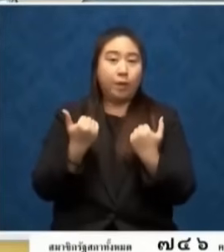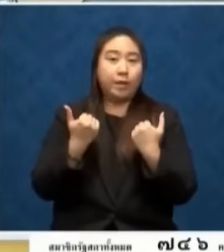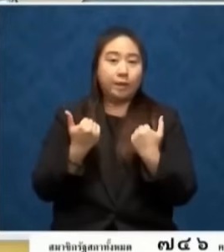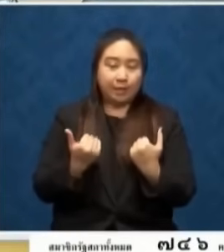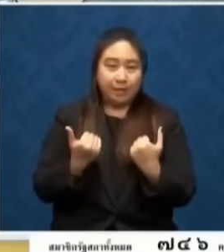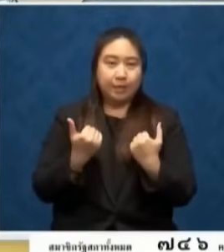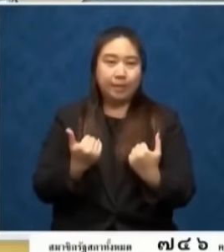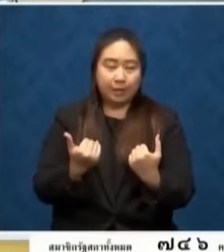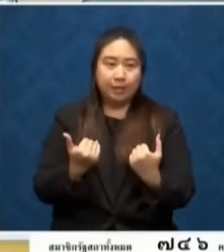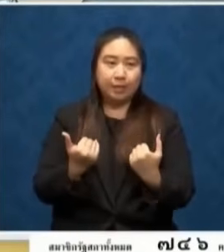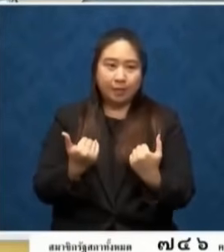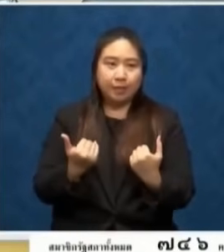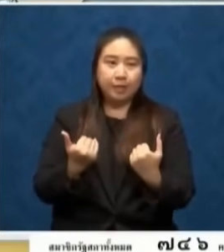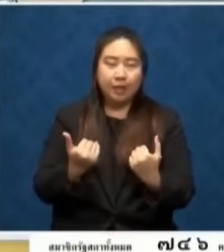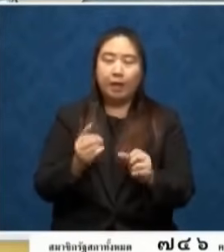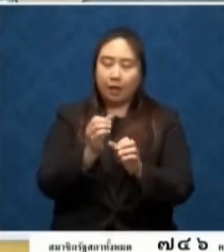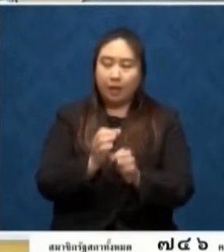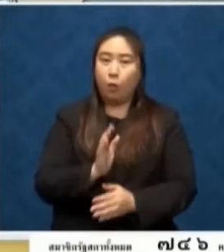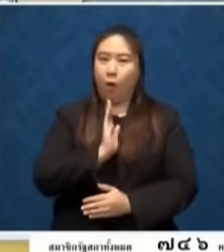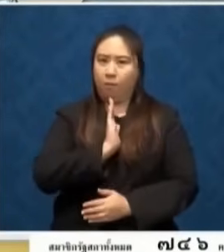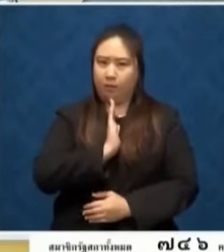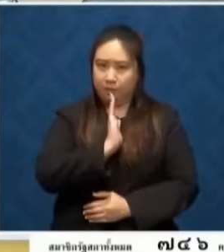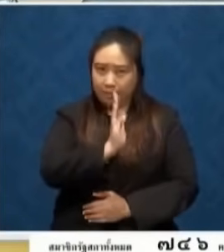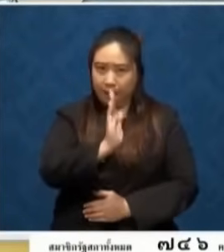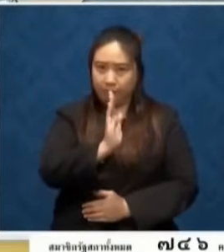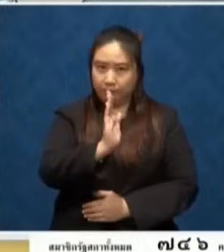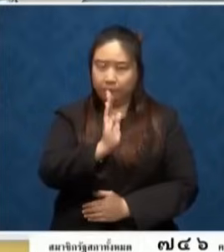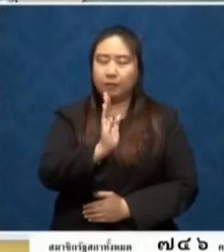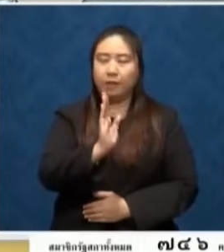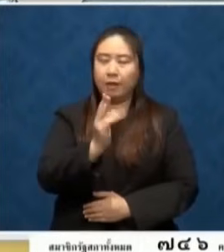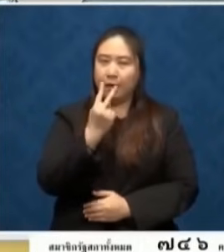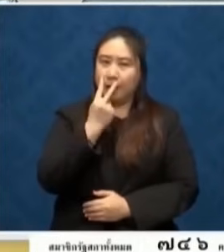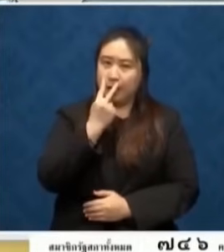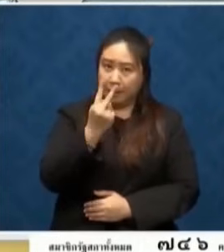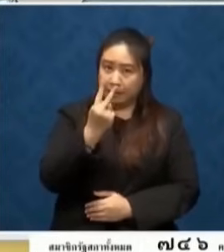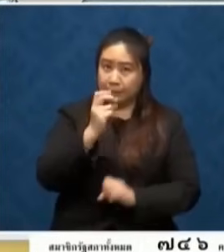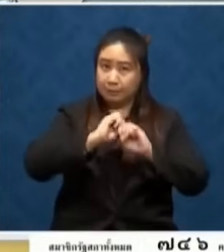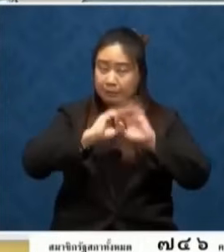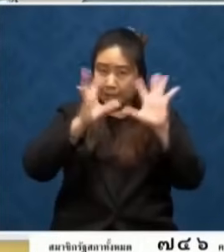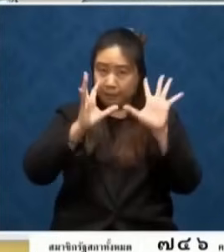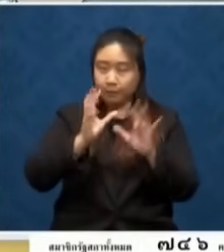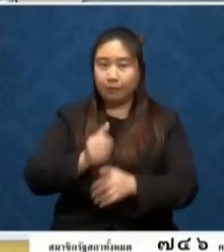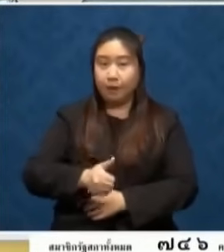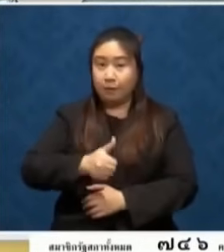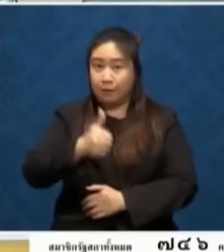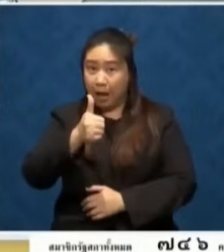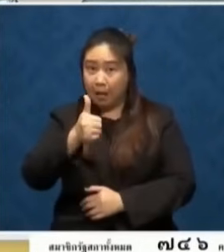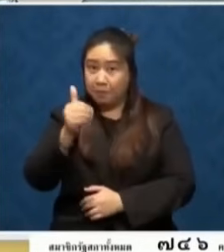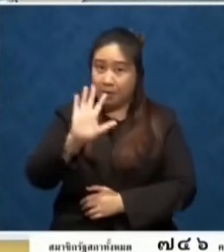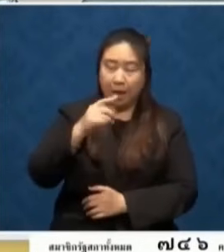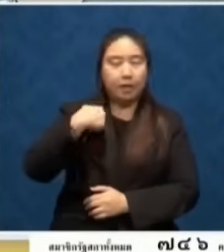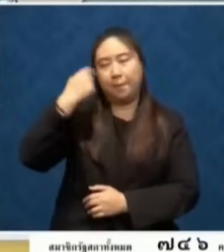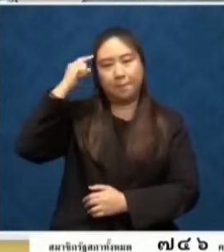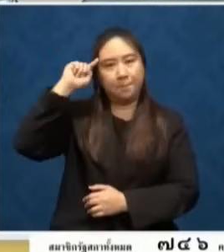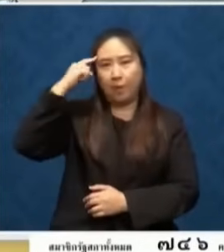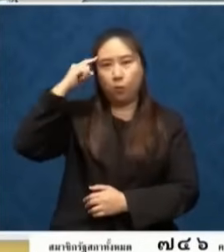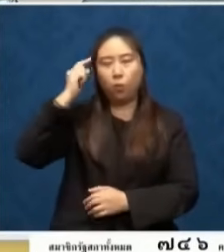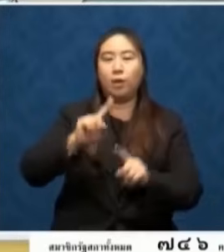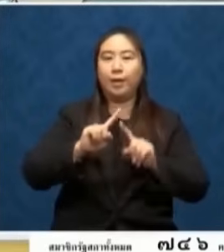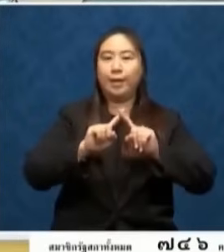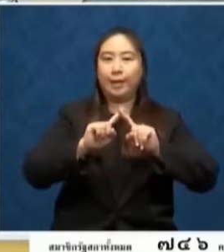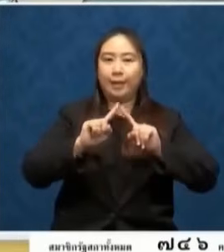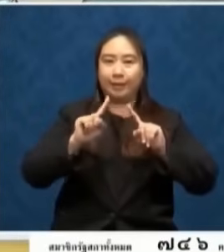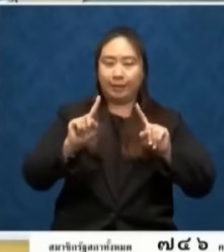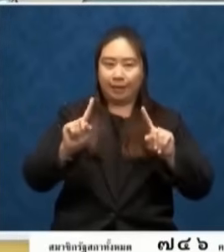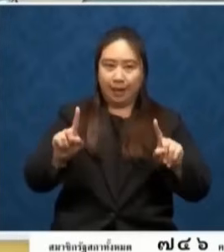านครับความซื่อสัตย์สุจริตเป็นที่ประจักษ์หรือไม่เราไม่อาจทราบได้แต่สิ่ง